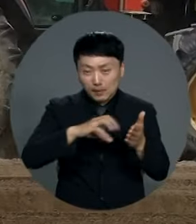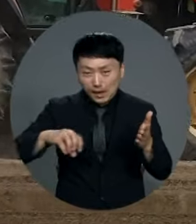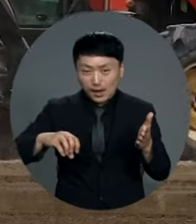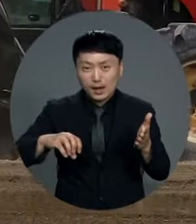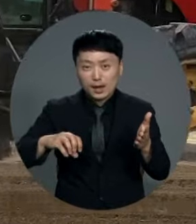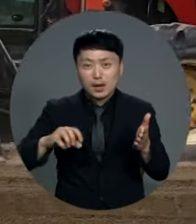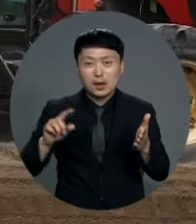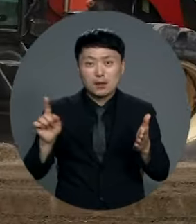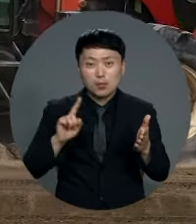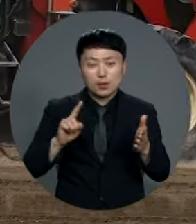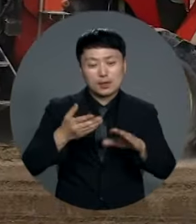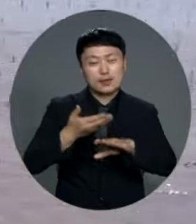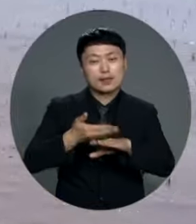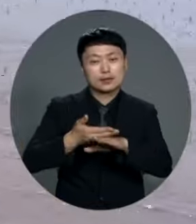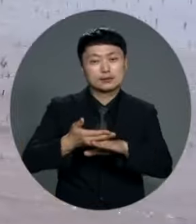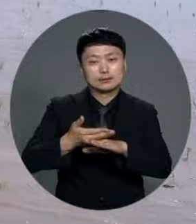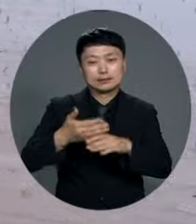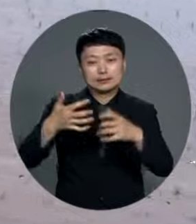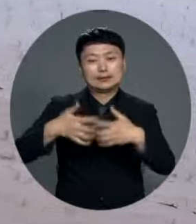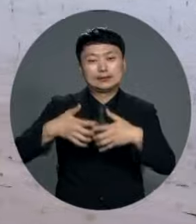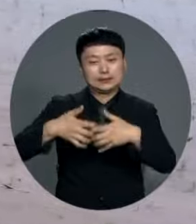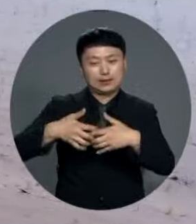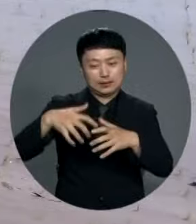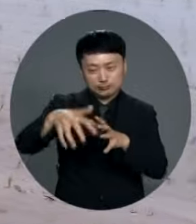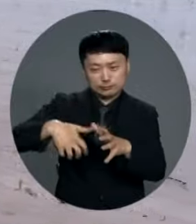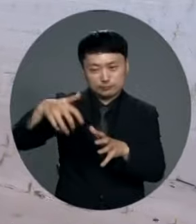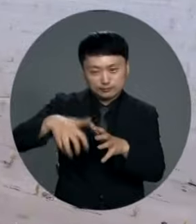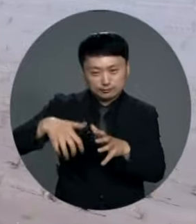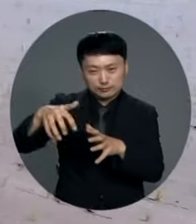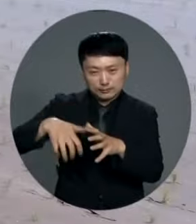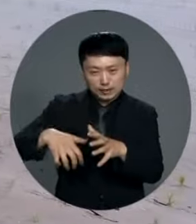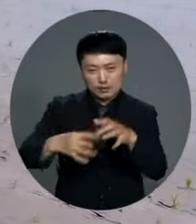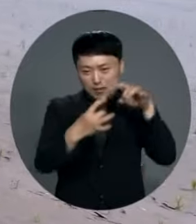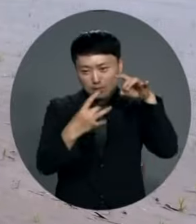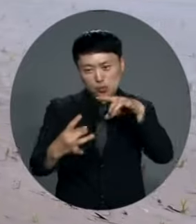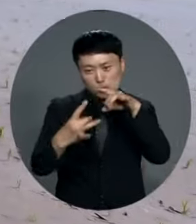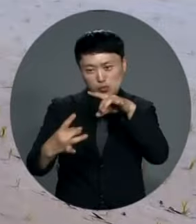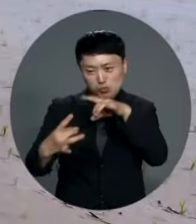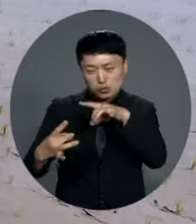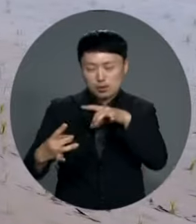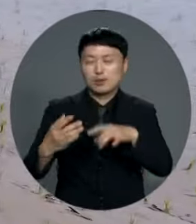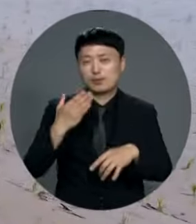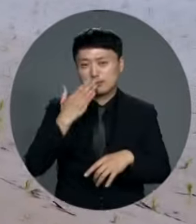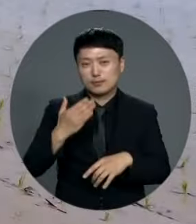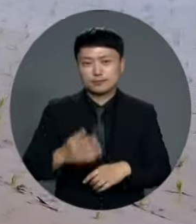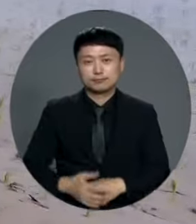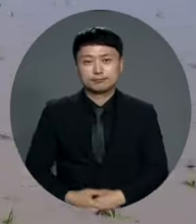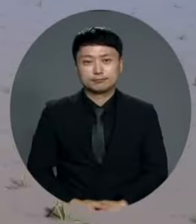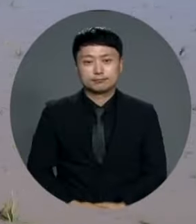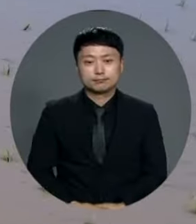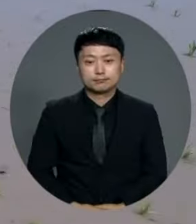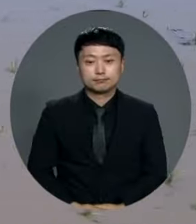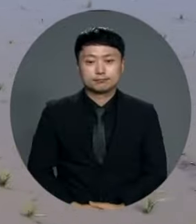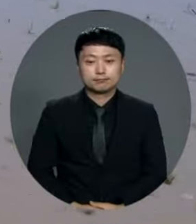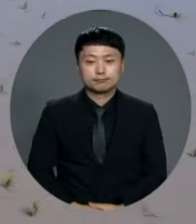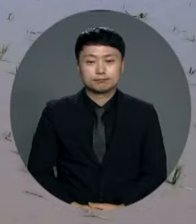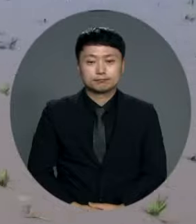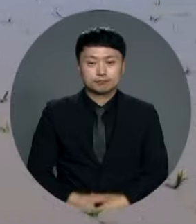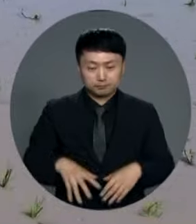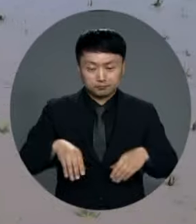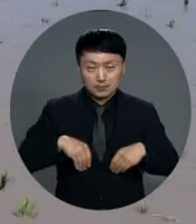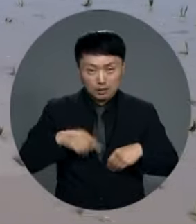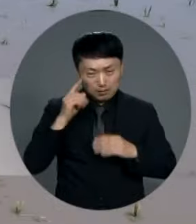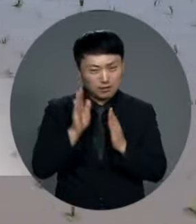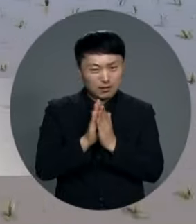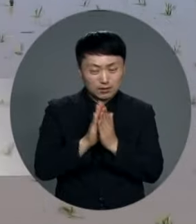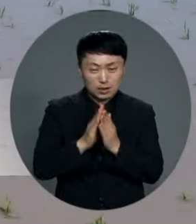가능해 트랙터는 물론 이앙기나 컴바인 등 다른 농기계에도 쓸 수 있습니다. 자율주행